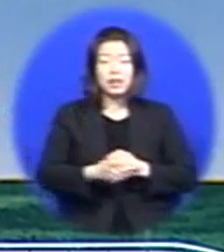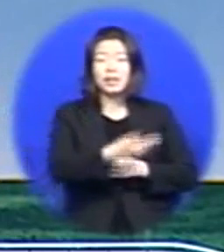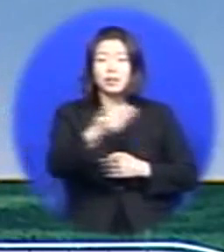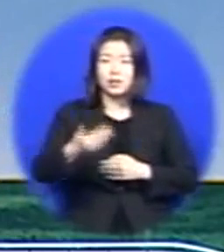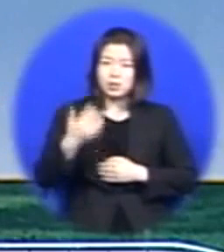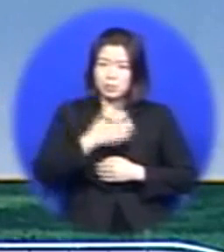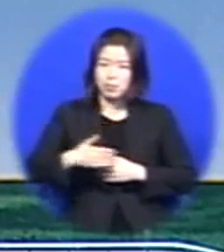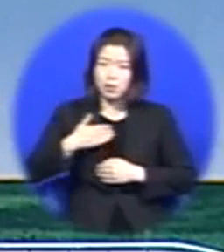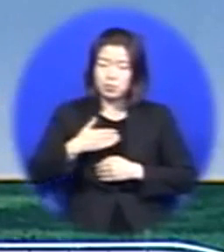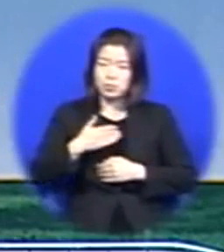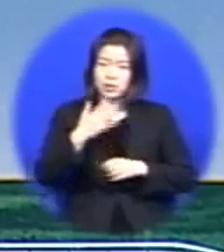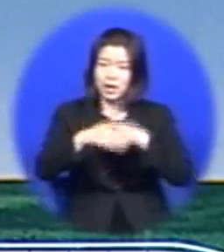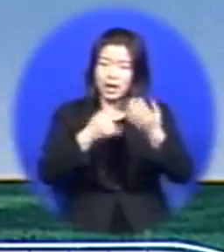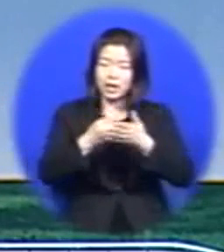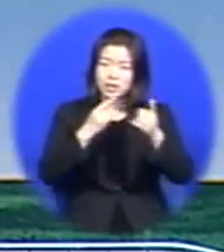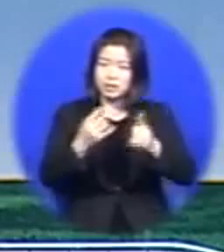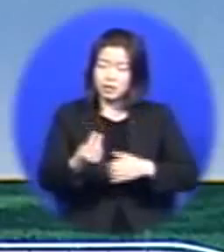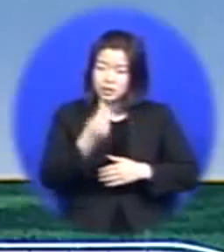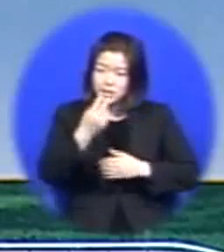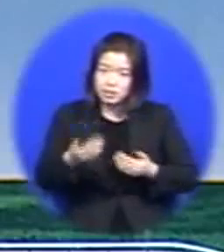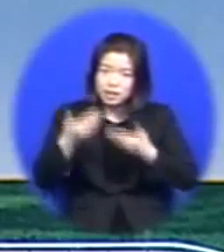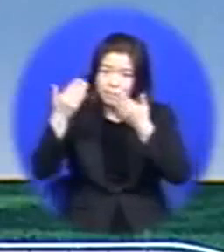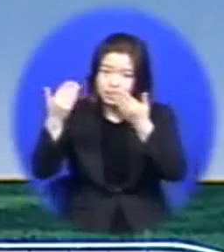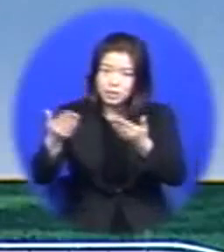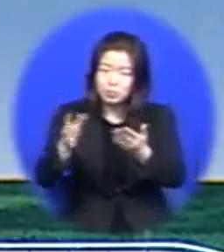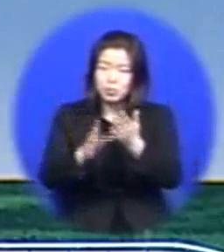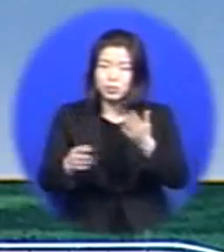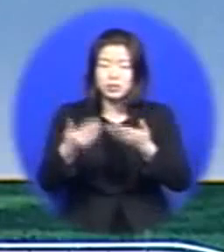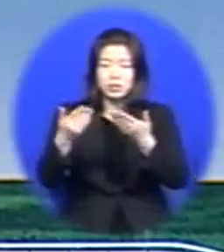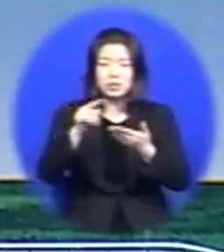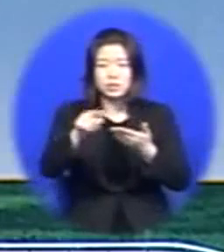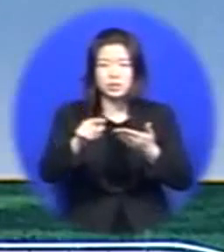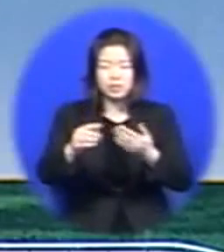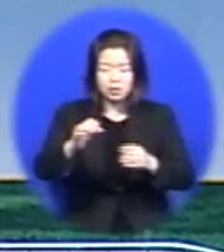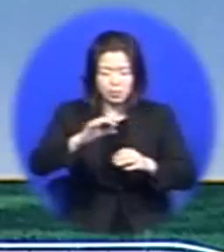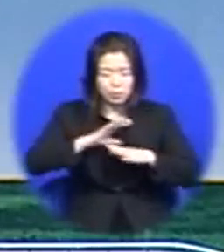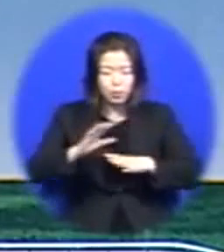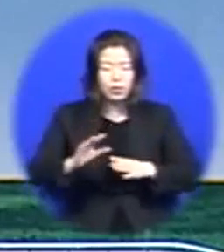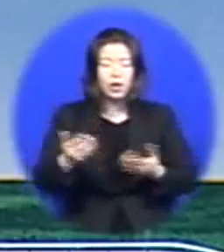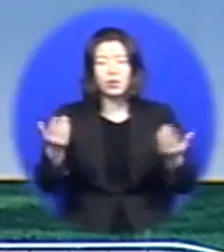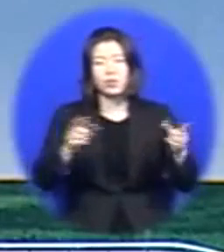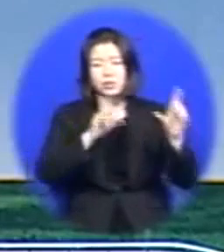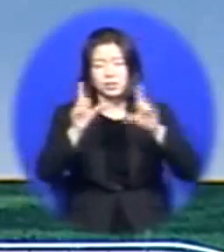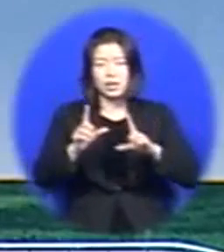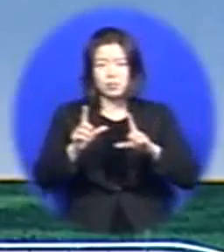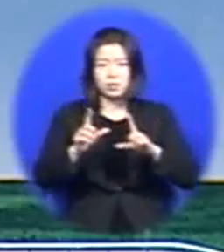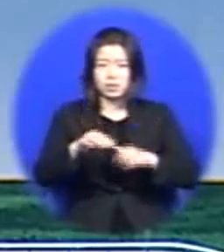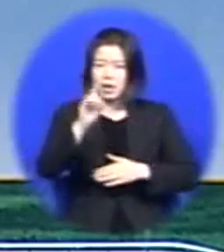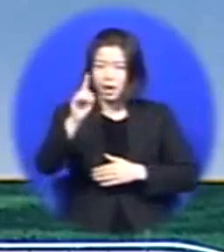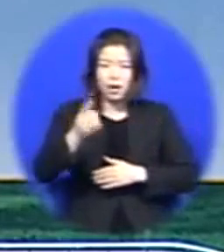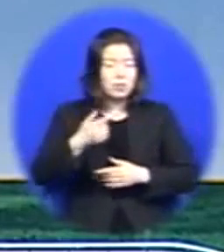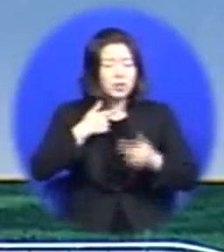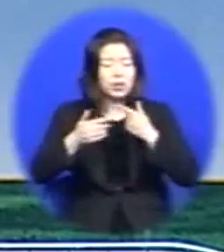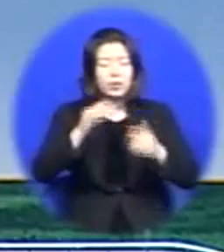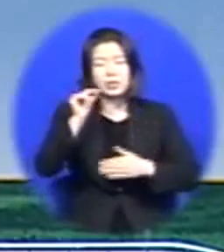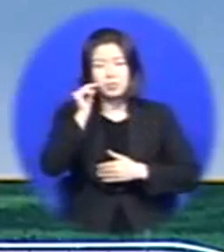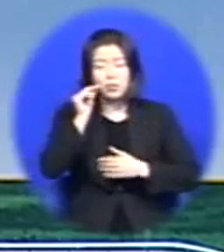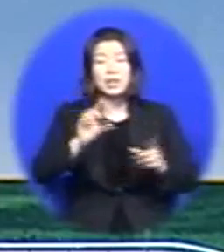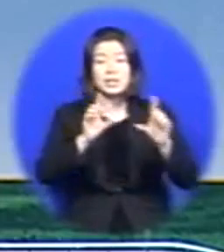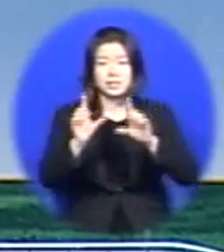여러분의 몸을 하나님께 산제물로 바치는 것이 얼마나 놀라운 삶인가를 한 번도 경험해 보지 못한 삶.